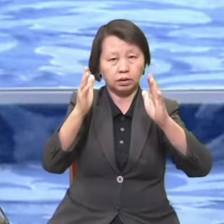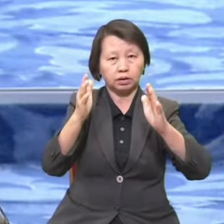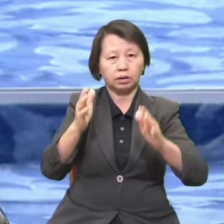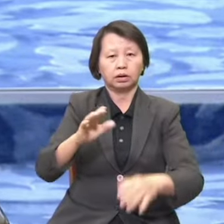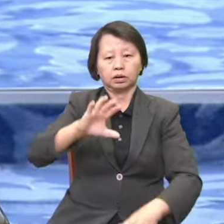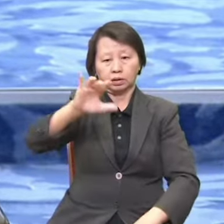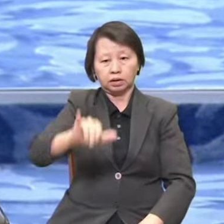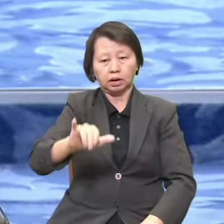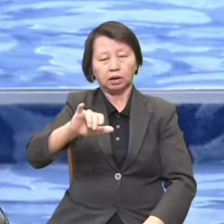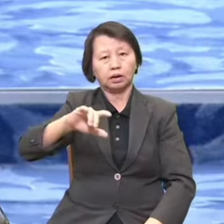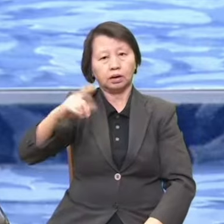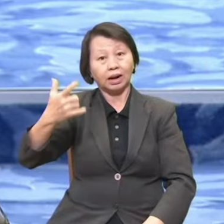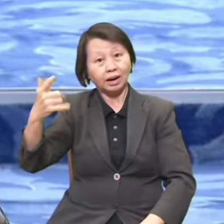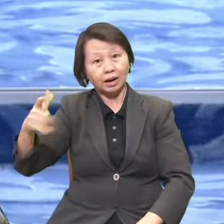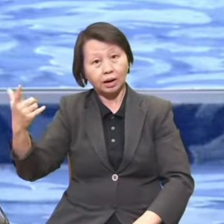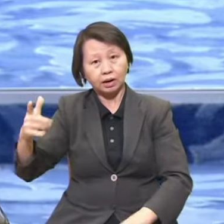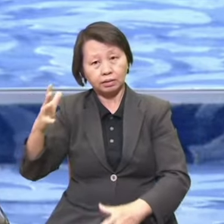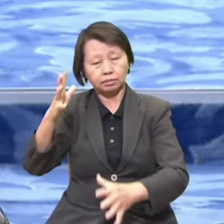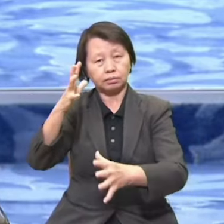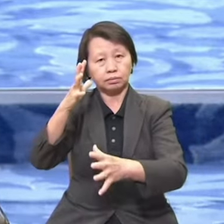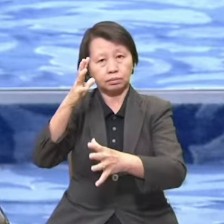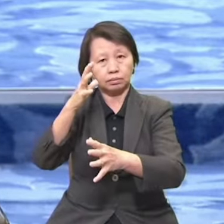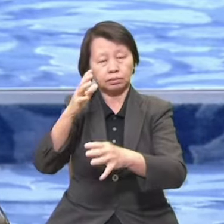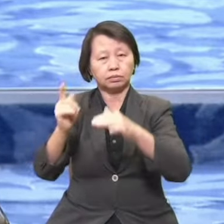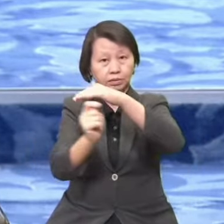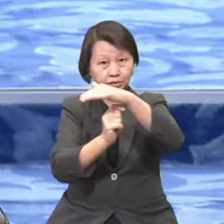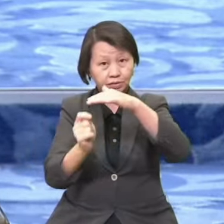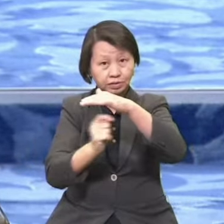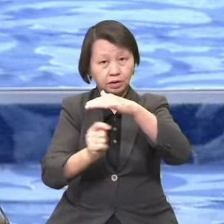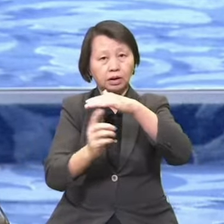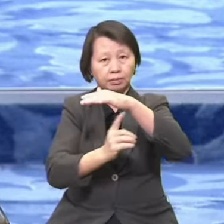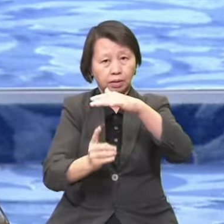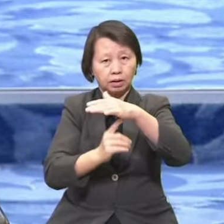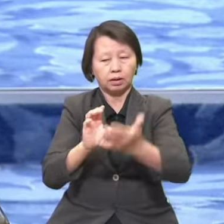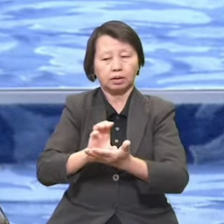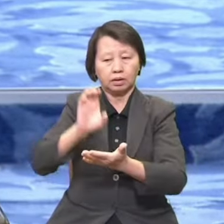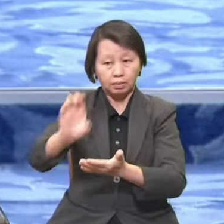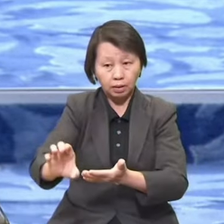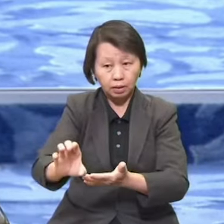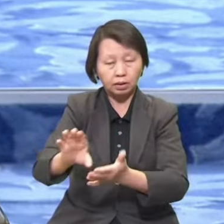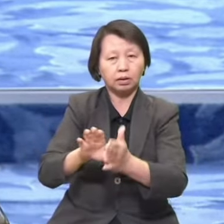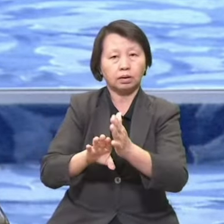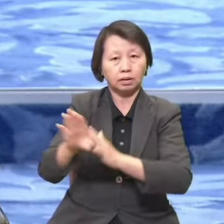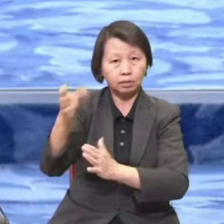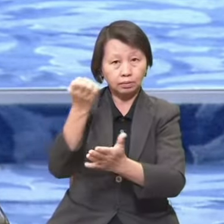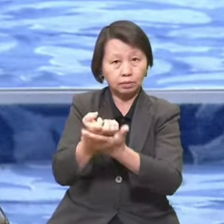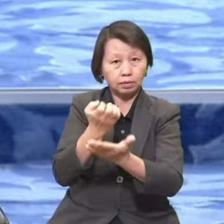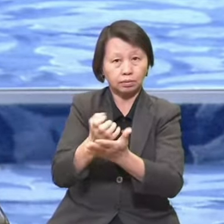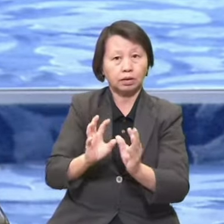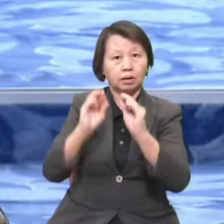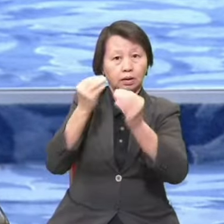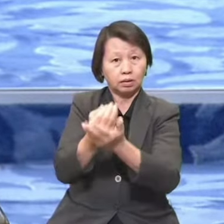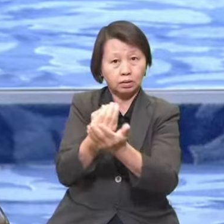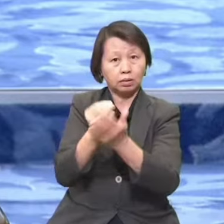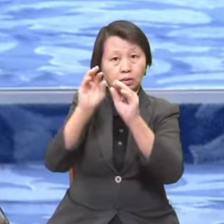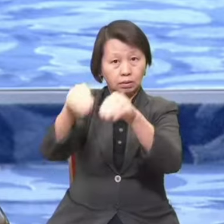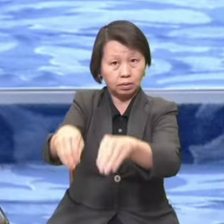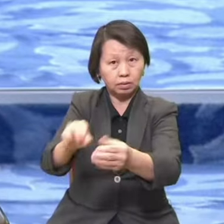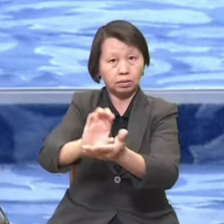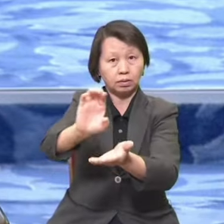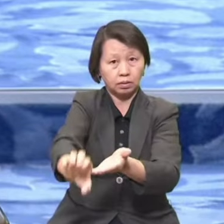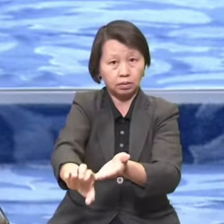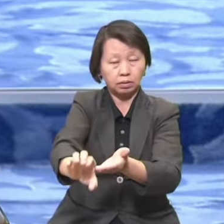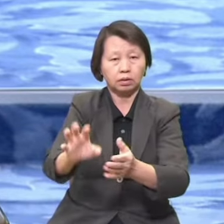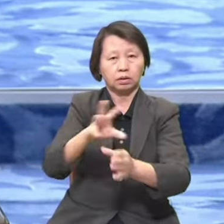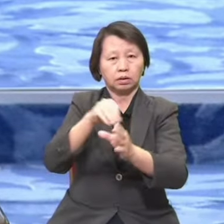saya sebut terust itu adalah perdagangan dan pelaburan enhancing trade and investment